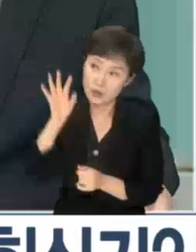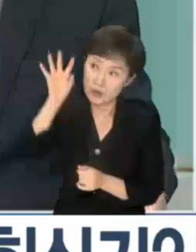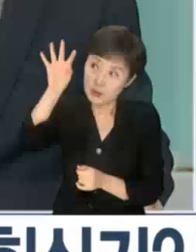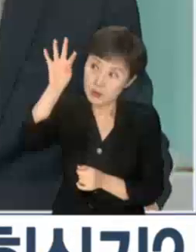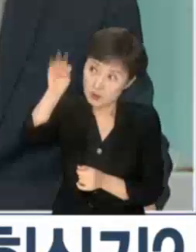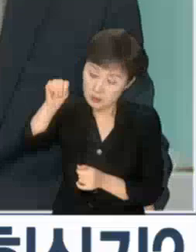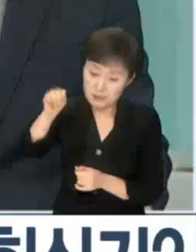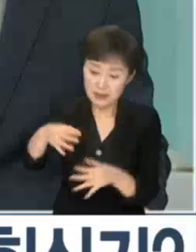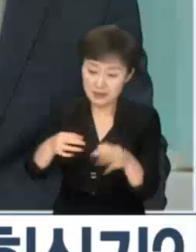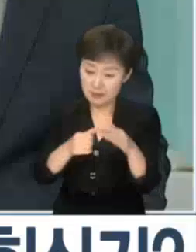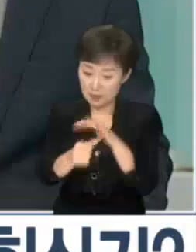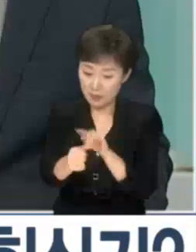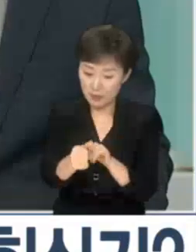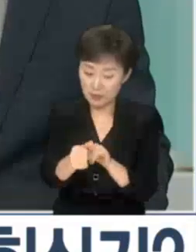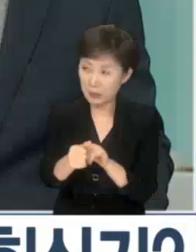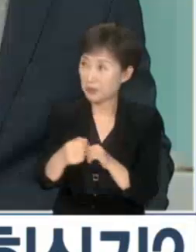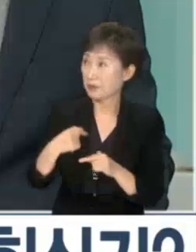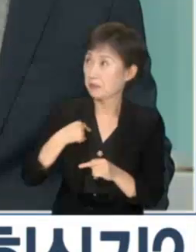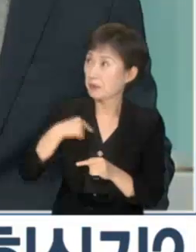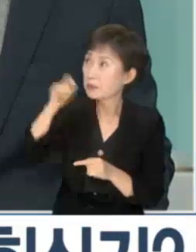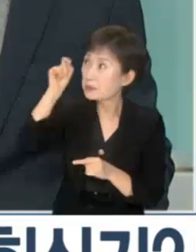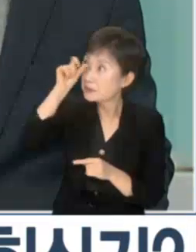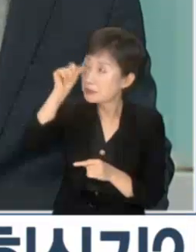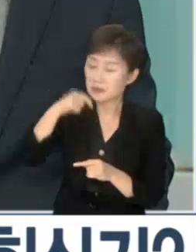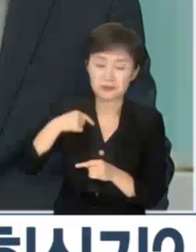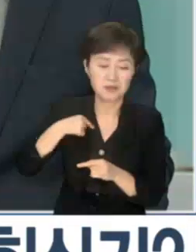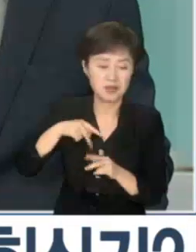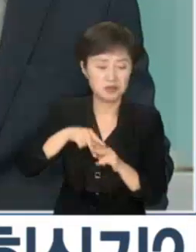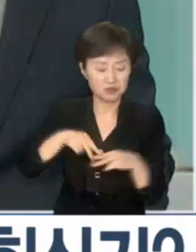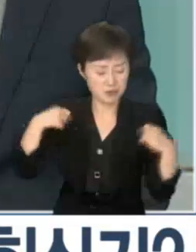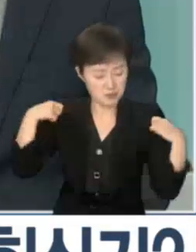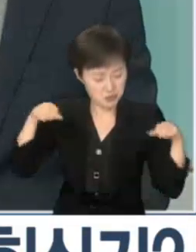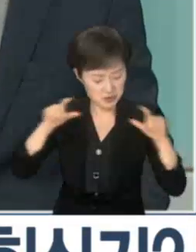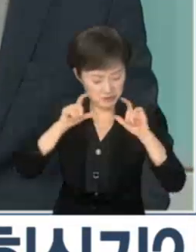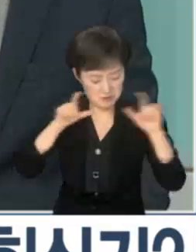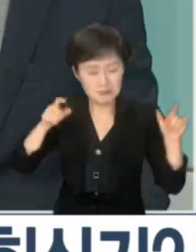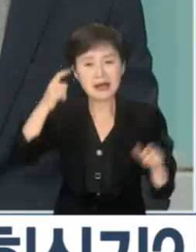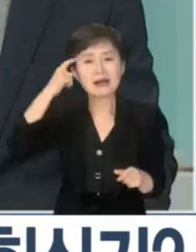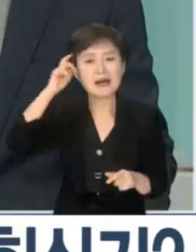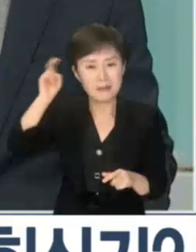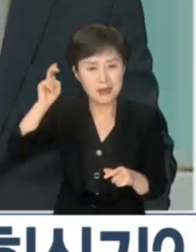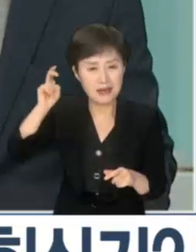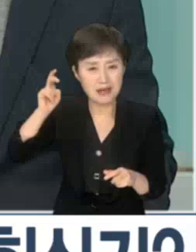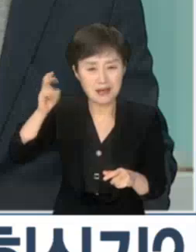되면은 김기현 대표가 불출마라든지 험지 출마를 선언하면서 그